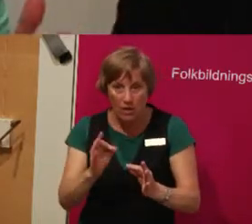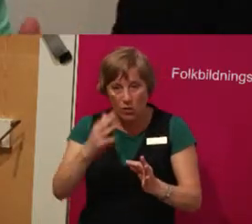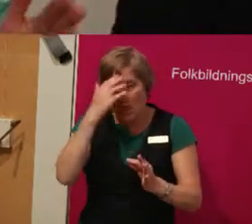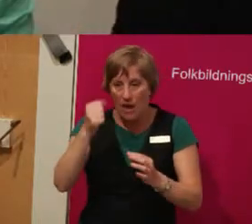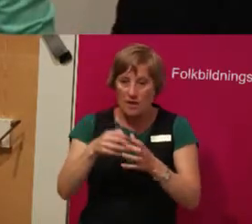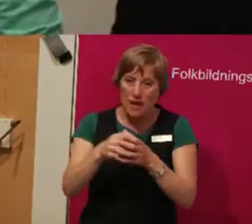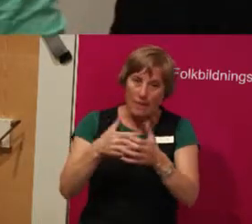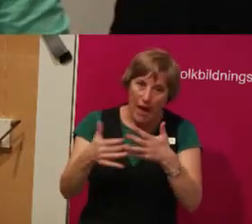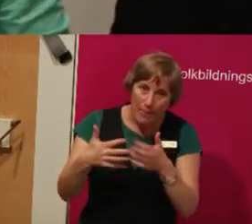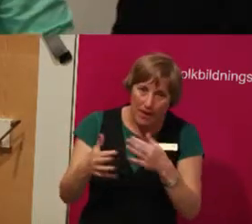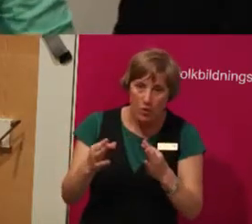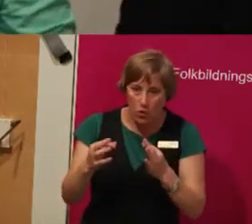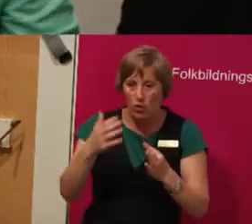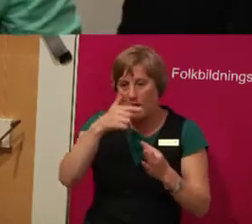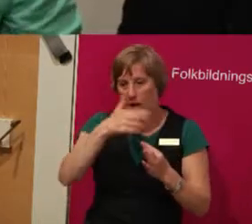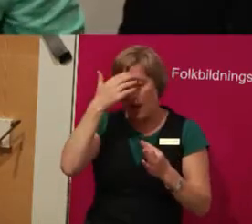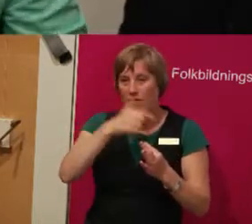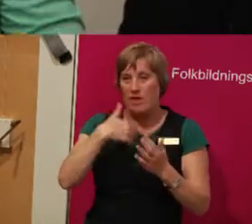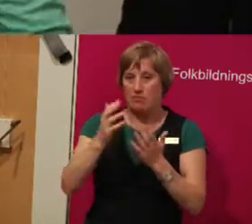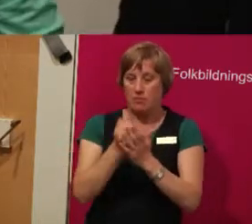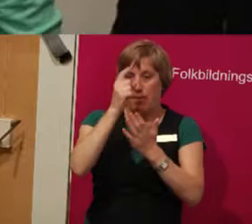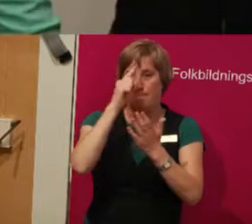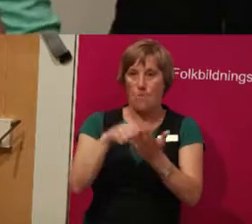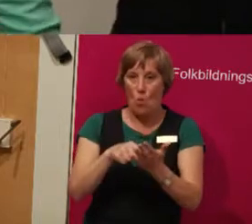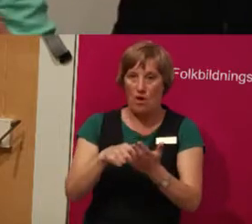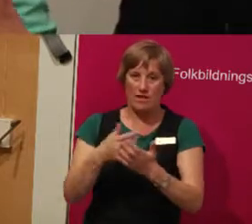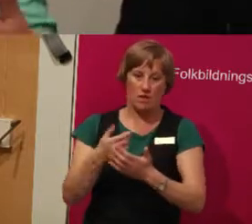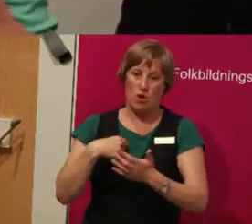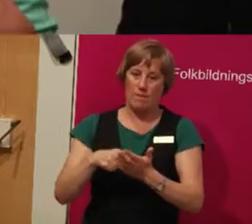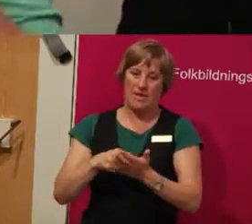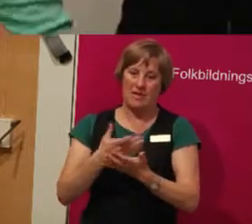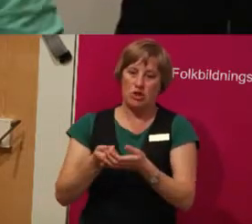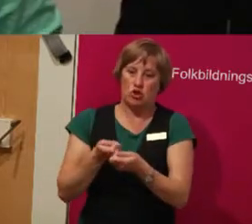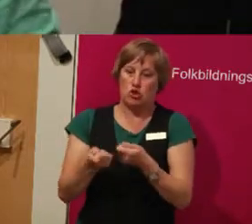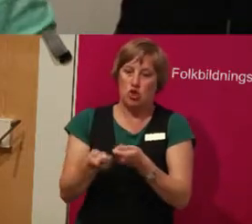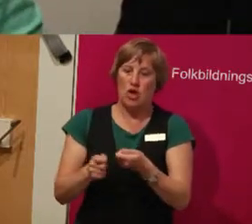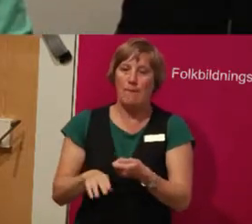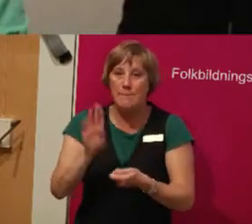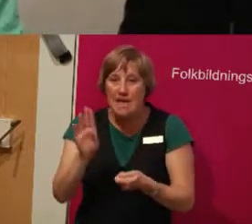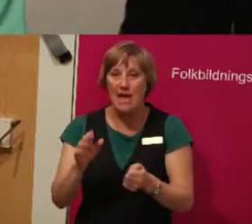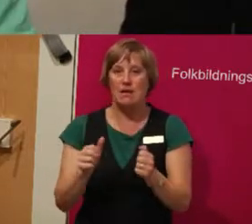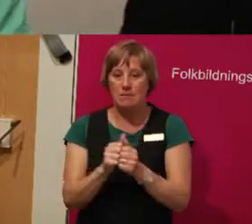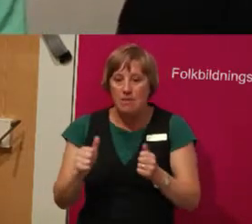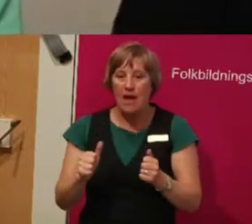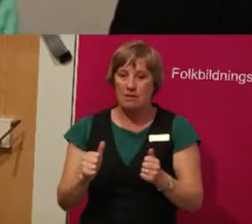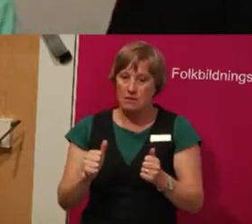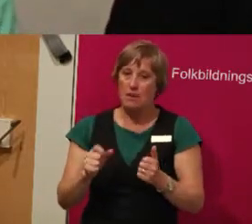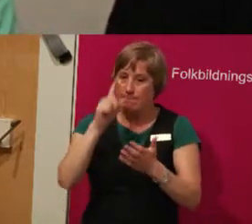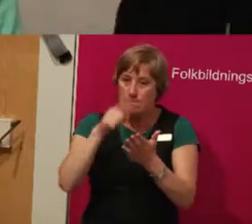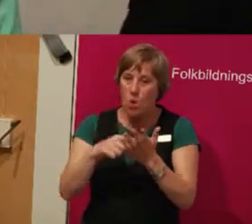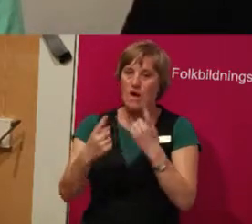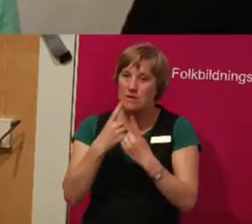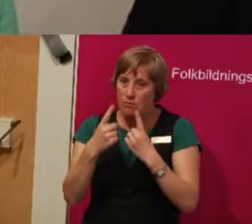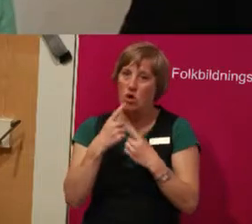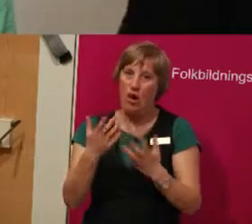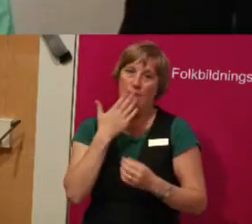kan vi göra att vi når målen tillsammans ännu bättre? Det är inte styrning, men jag skulle önska att målsamtal kunde fördjupas. Fast det finns väl ingen